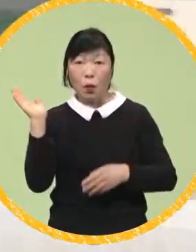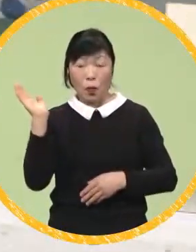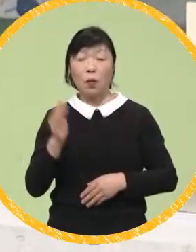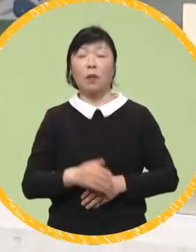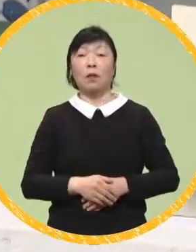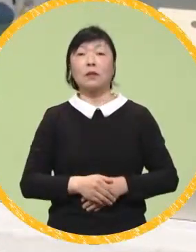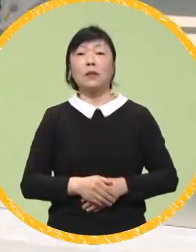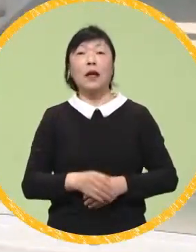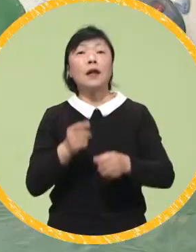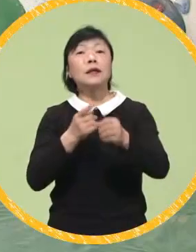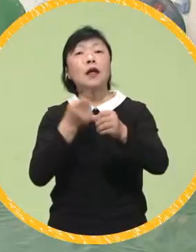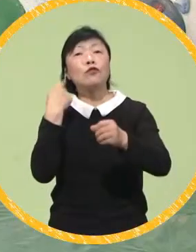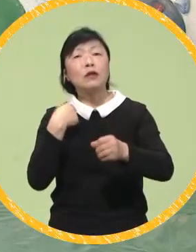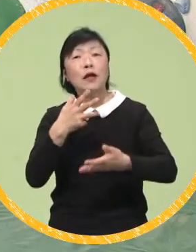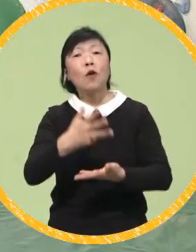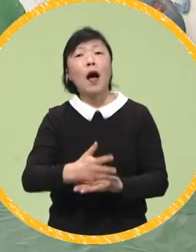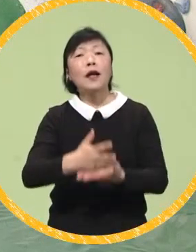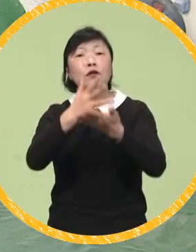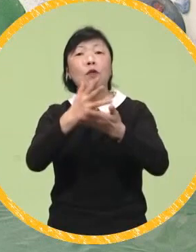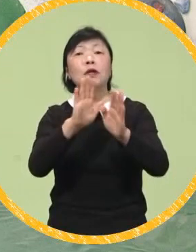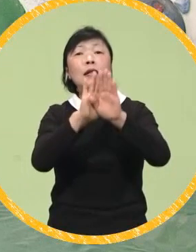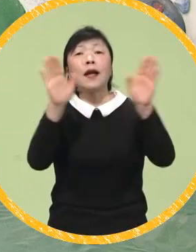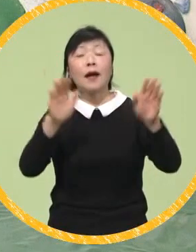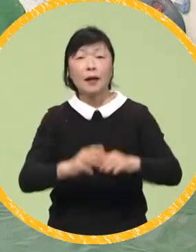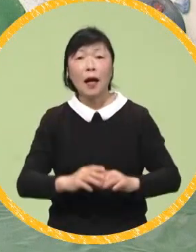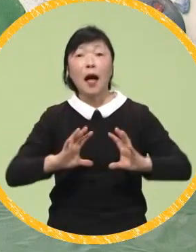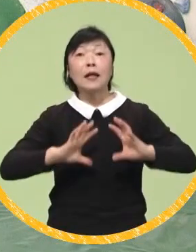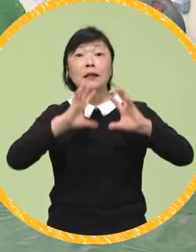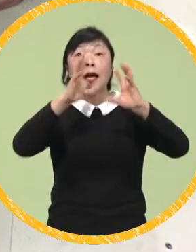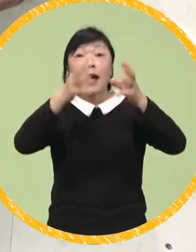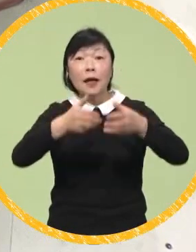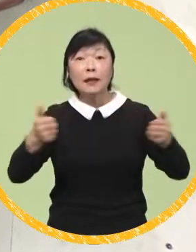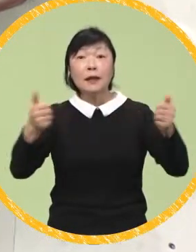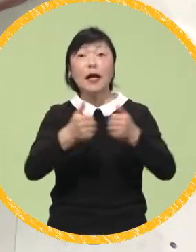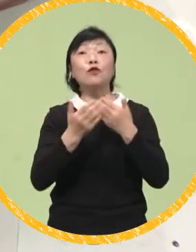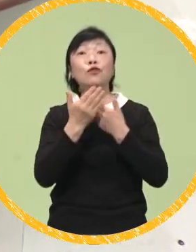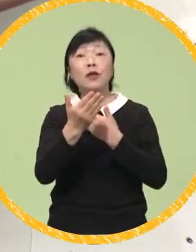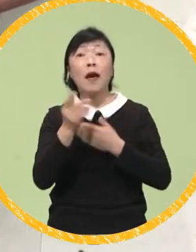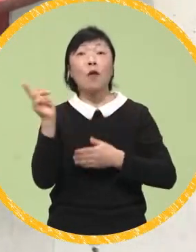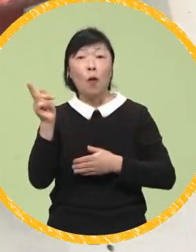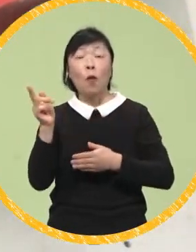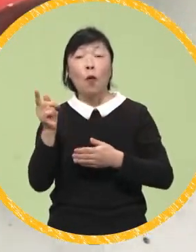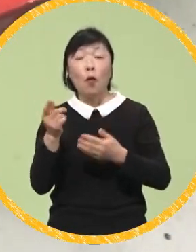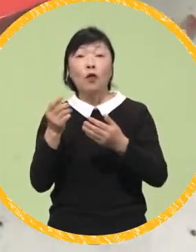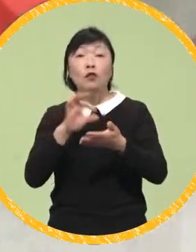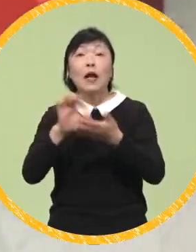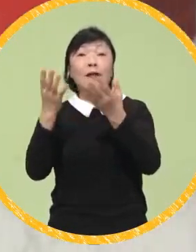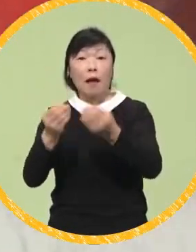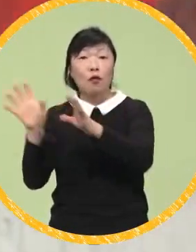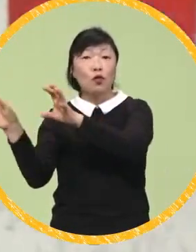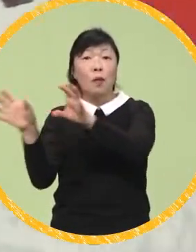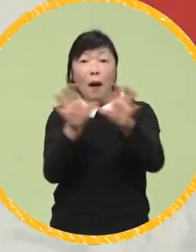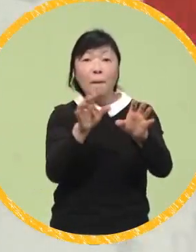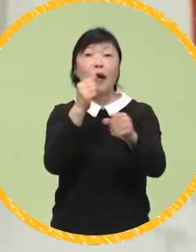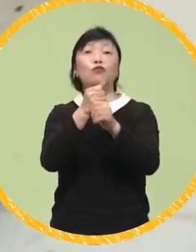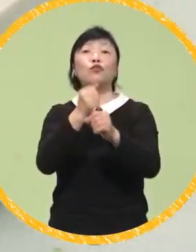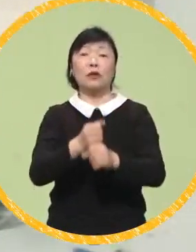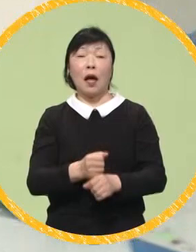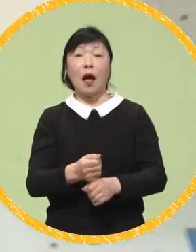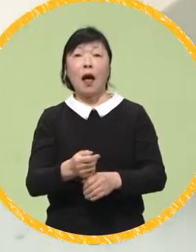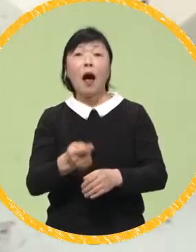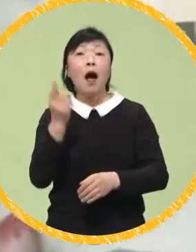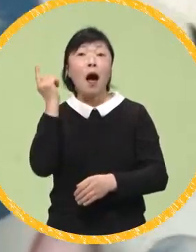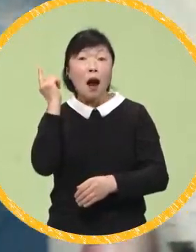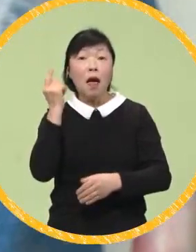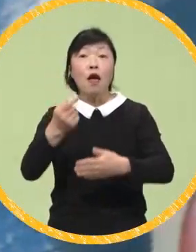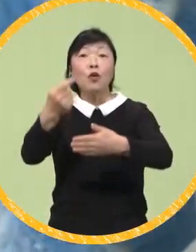あですね昨年の八王子で開かれました世界選手権で使うたカレーを移設しましたであのこの所施設実は裏にも